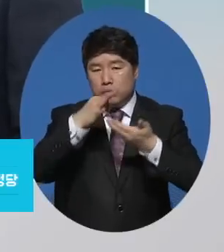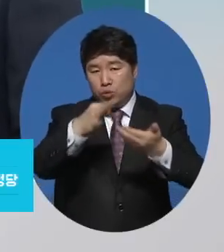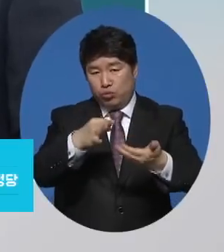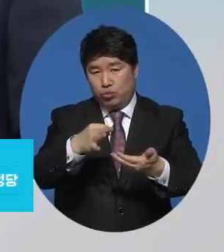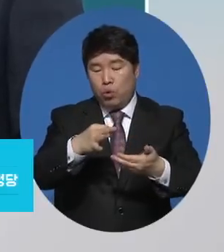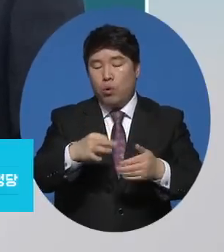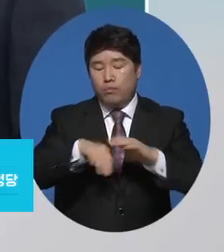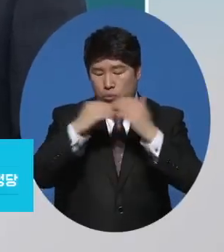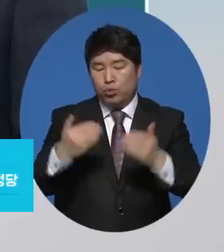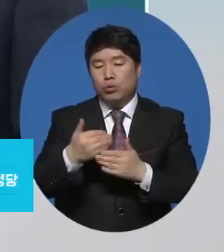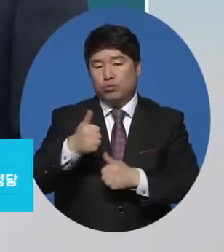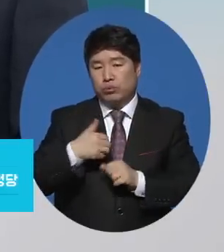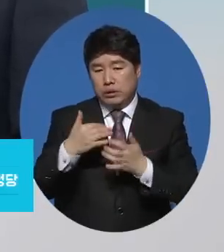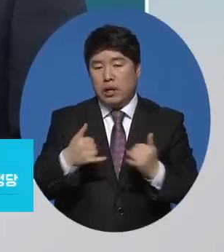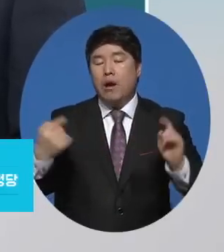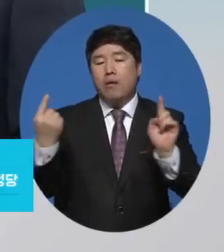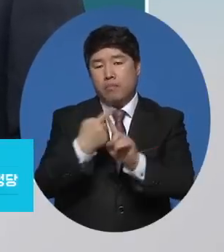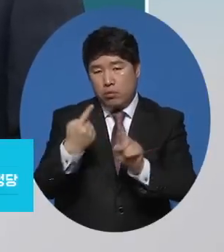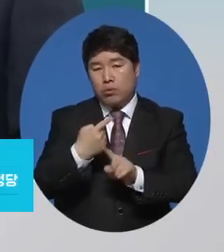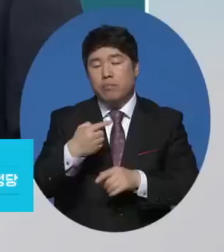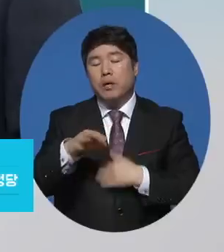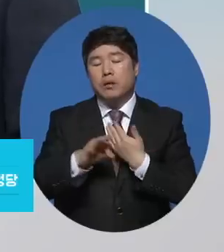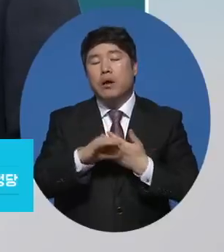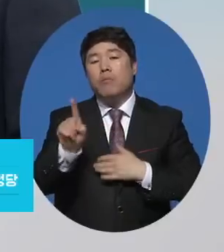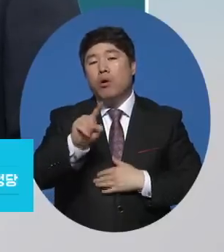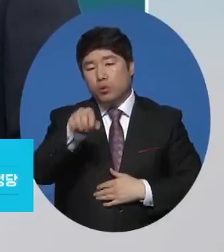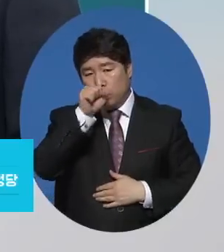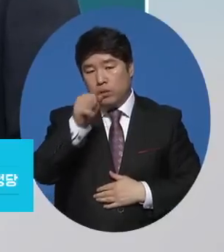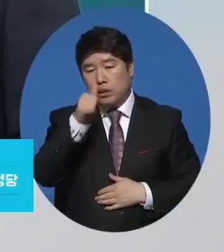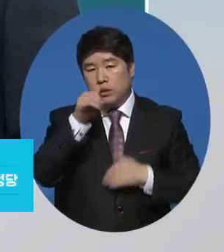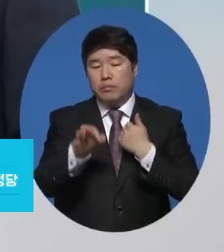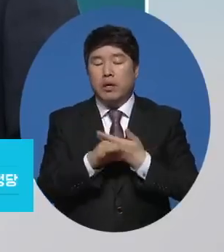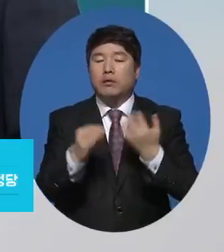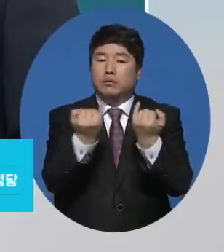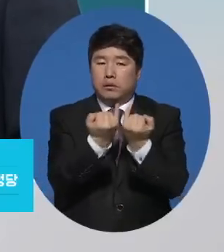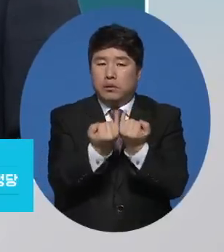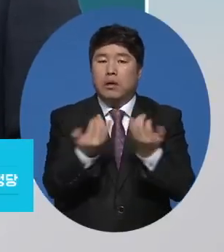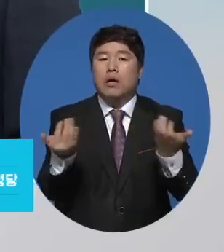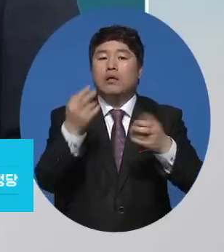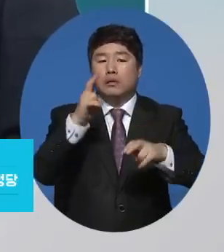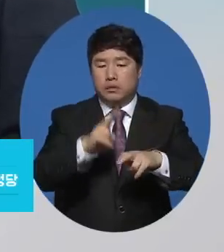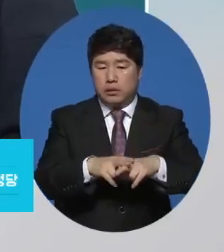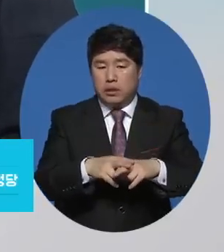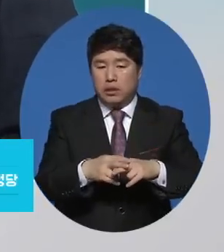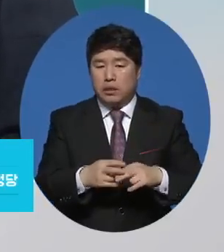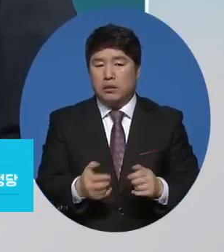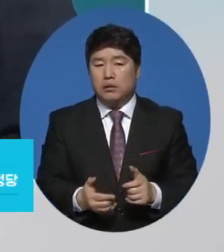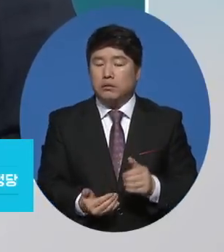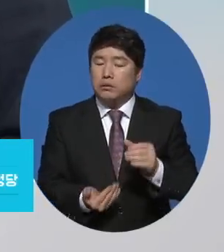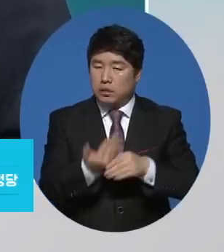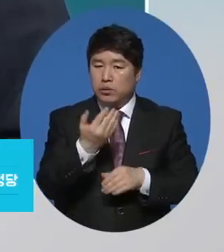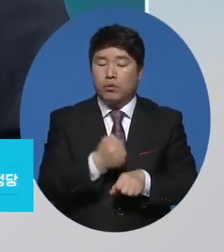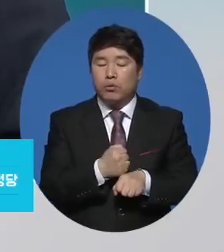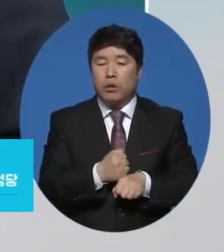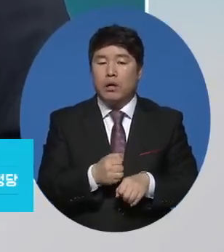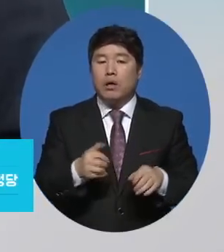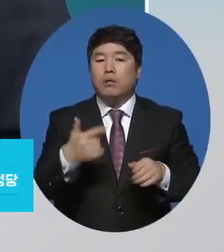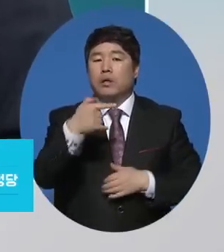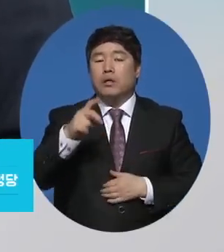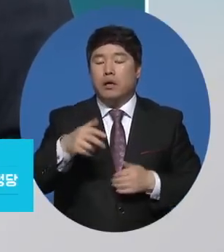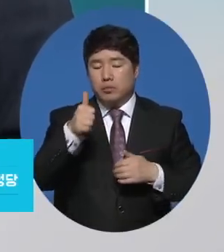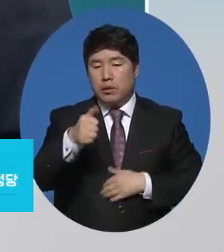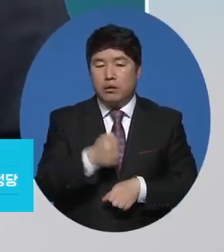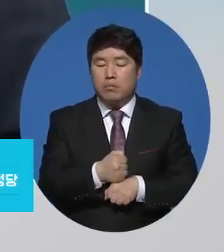모든 사병을 바꿔 나가게 되면 무슨 장점이 있냐면 여성들에게 일자리가 열립니다 그 우 후보께서 평소에 저는 뭐 굉장히